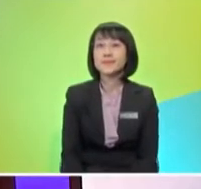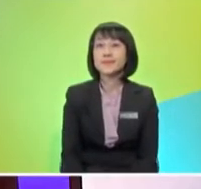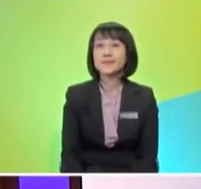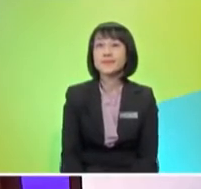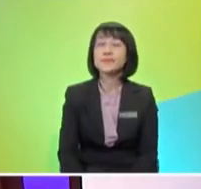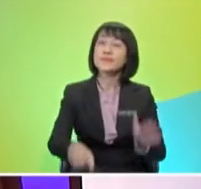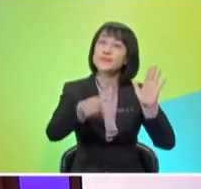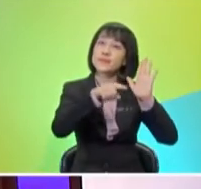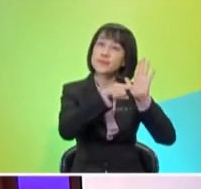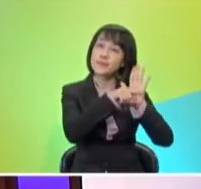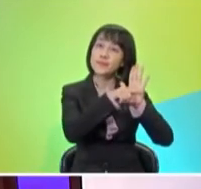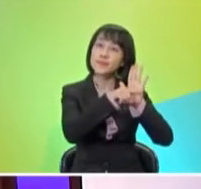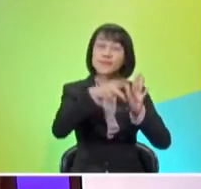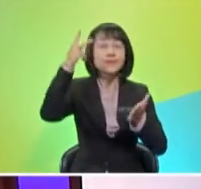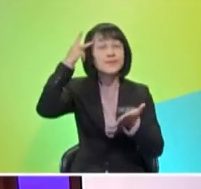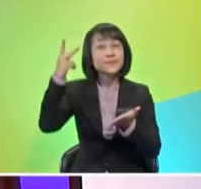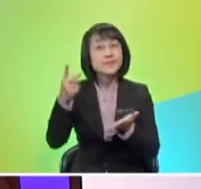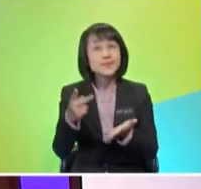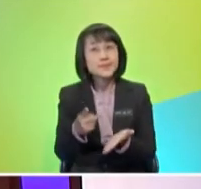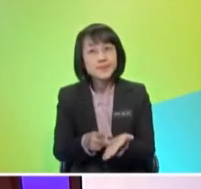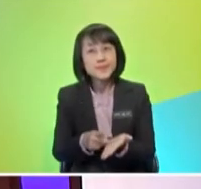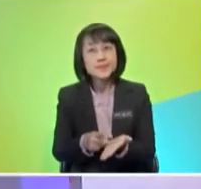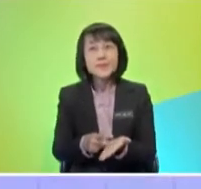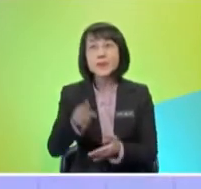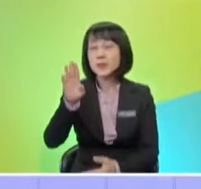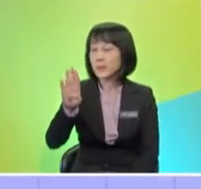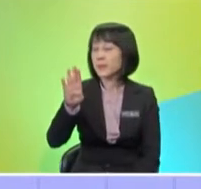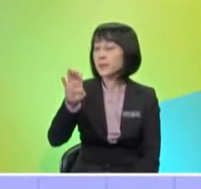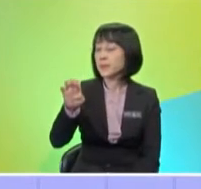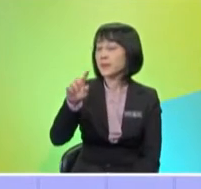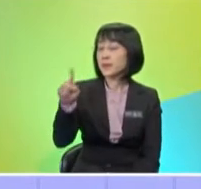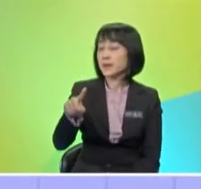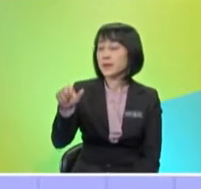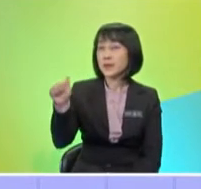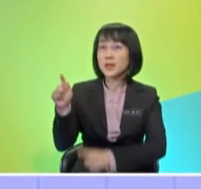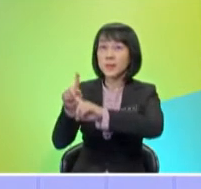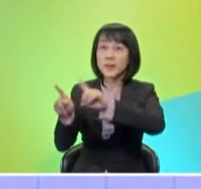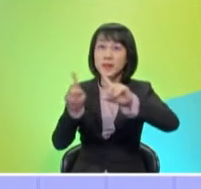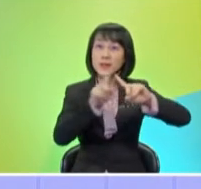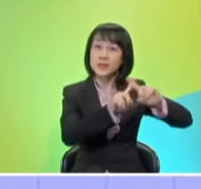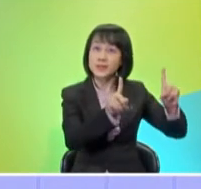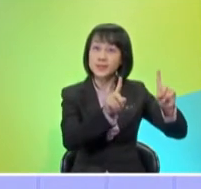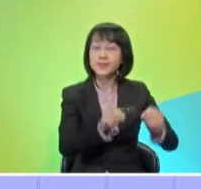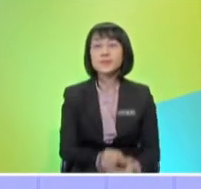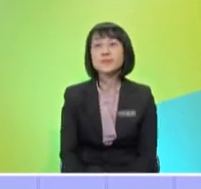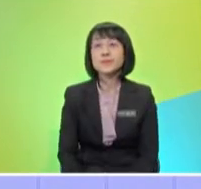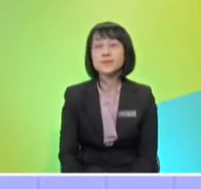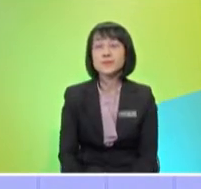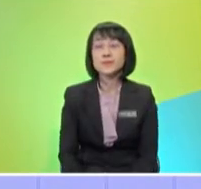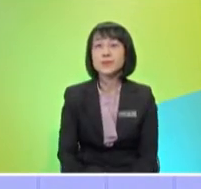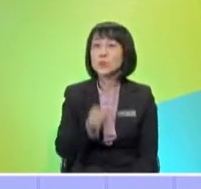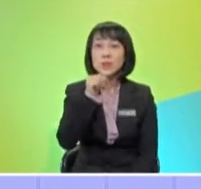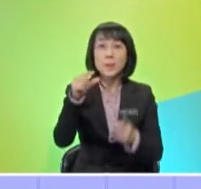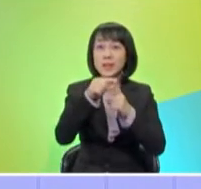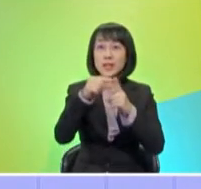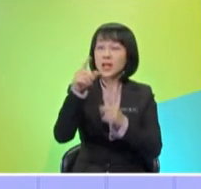tolak nih juga dikenali sebagai bezel oke Kak solusinya kita jemput ulang